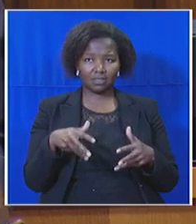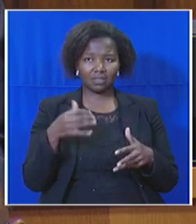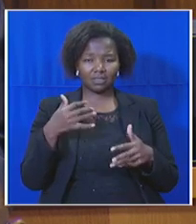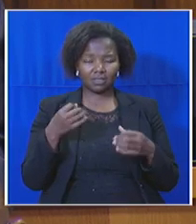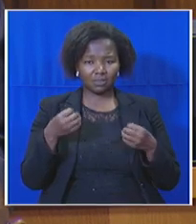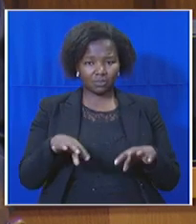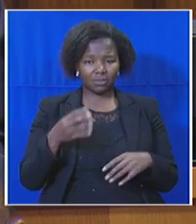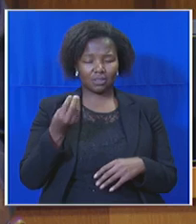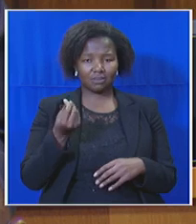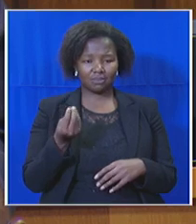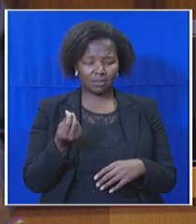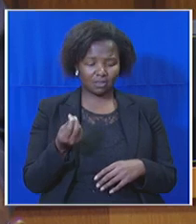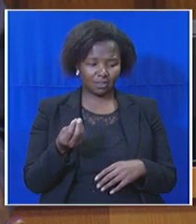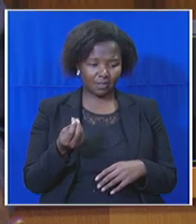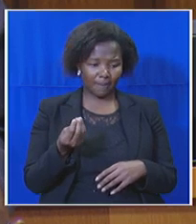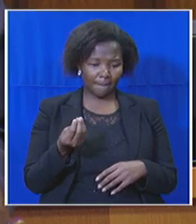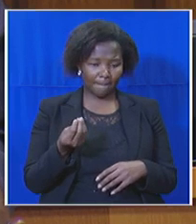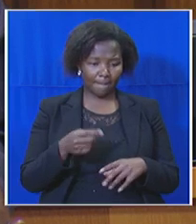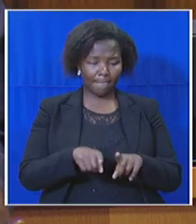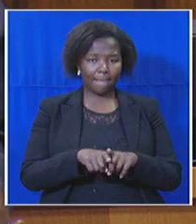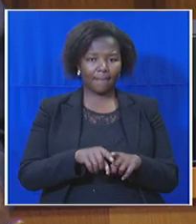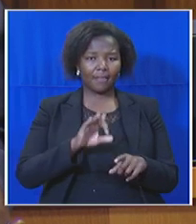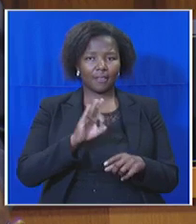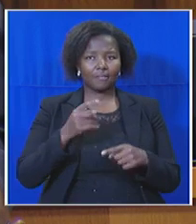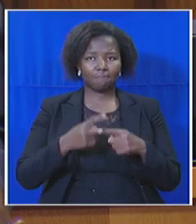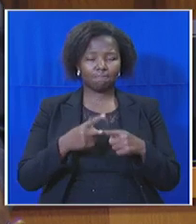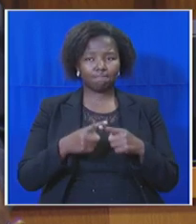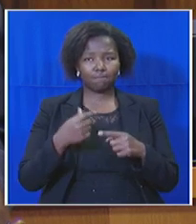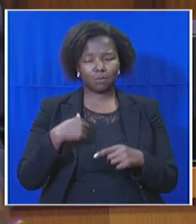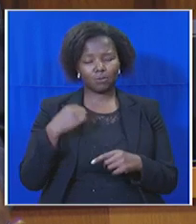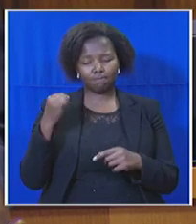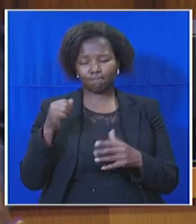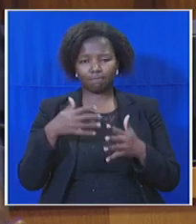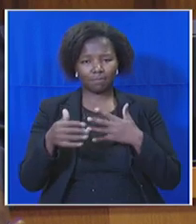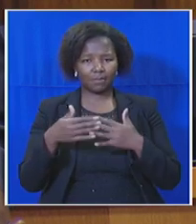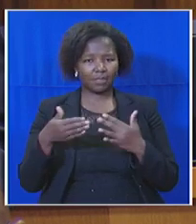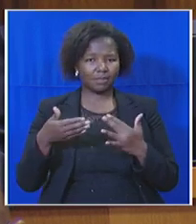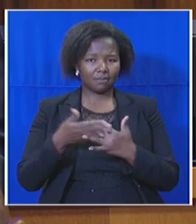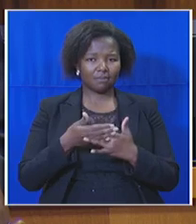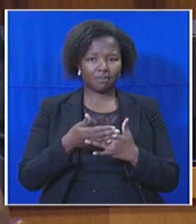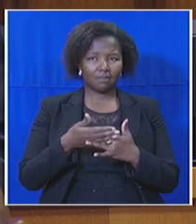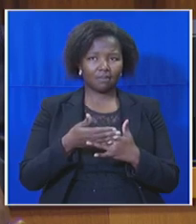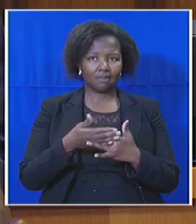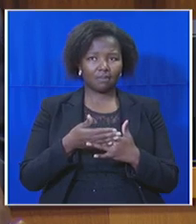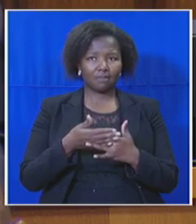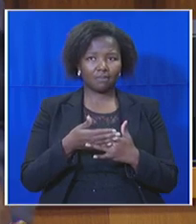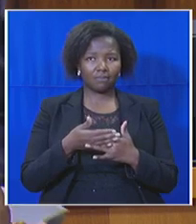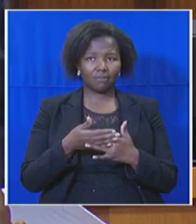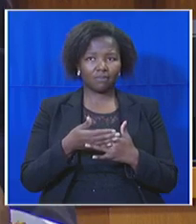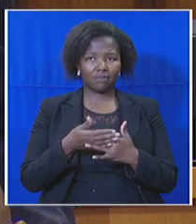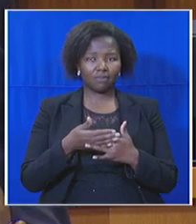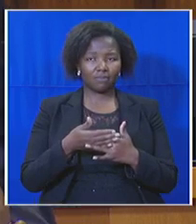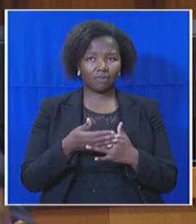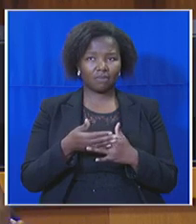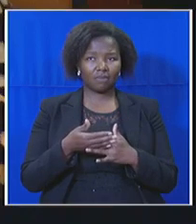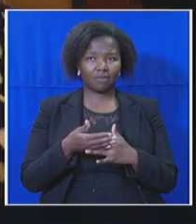met mening teenstaan en self sorg dat daar gelitigeer word indien nodig. Ons sê vir die ANC, los ons pensioenfondse uit.